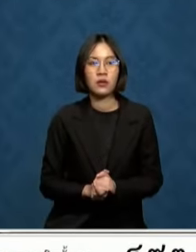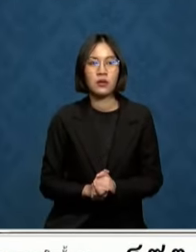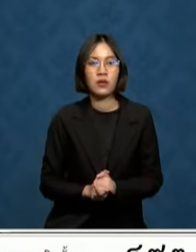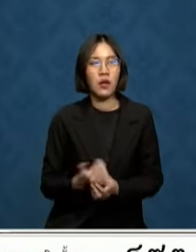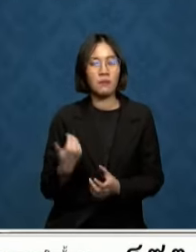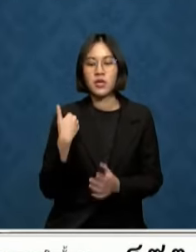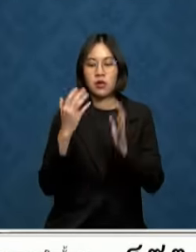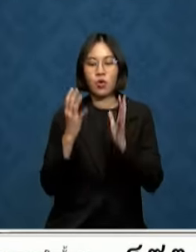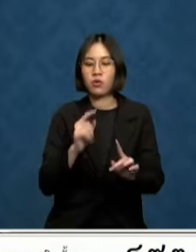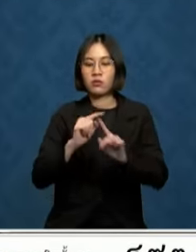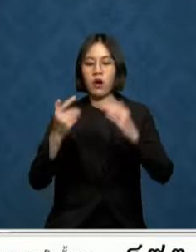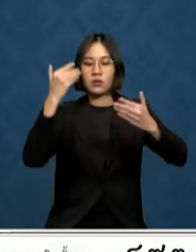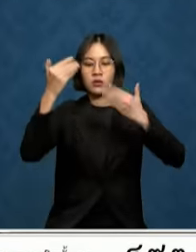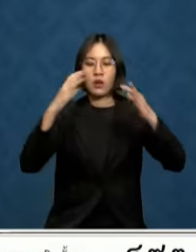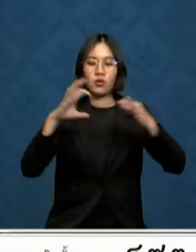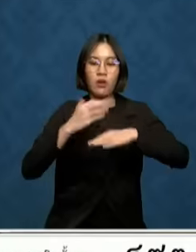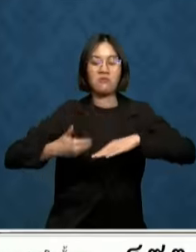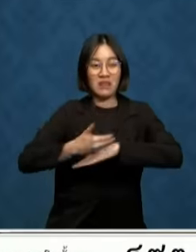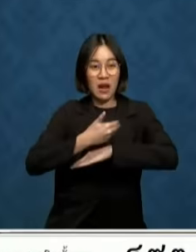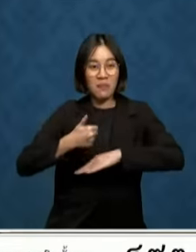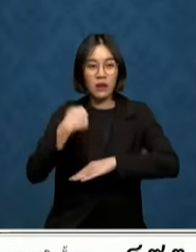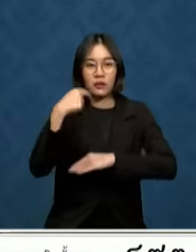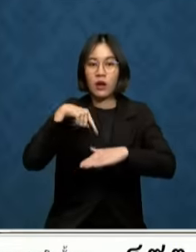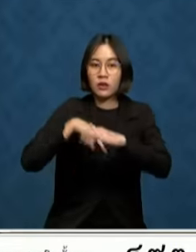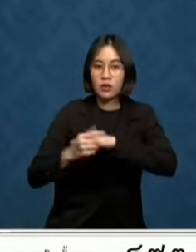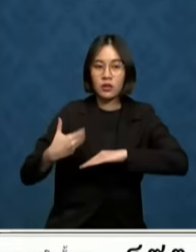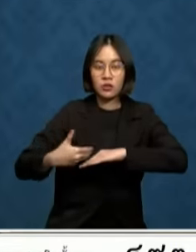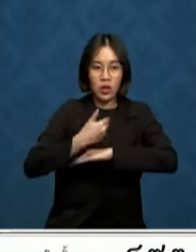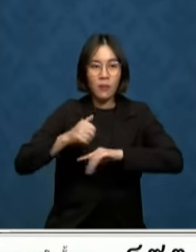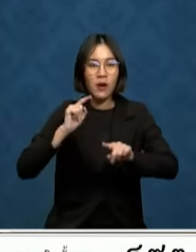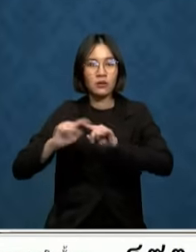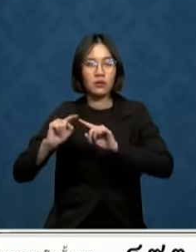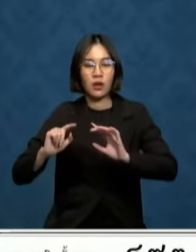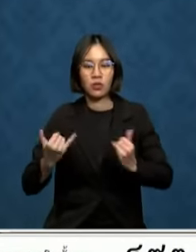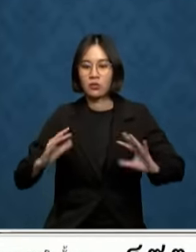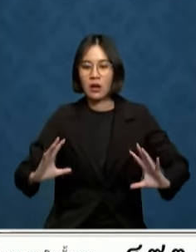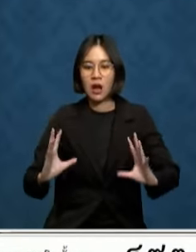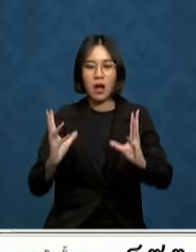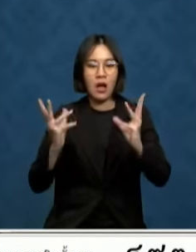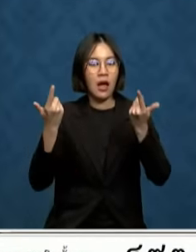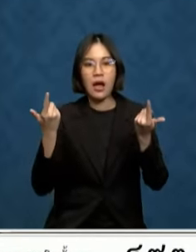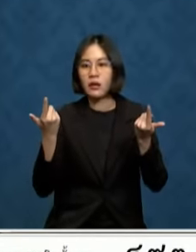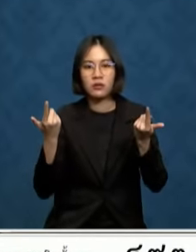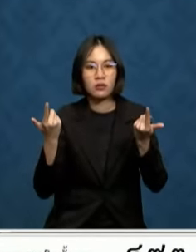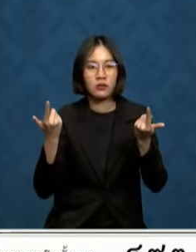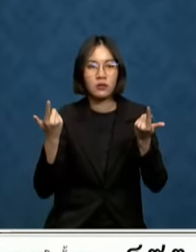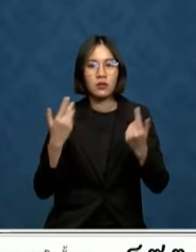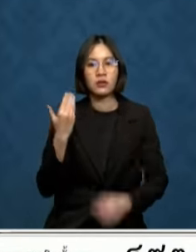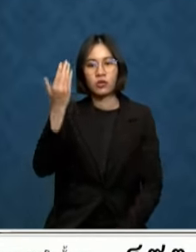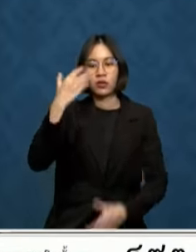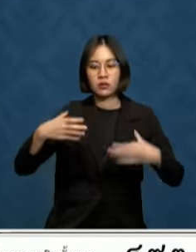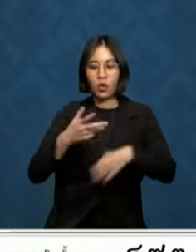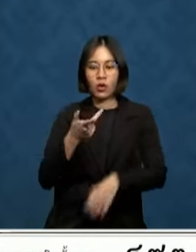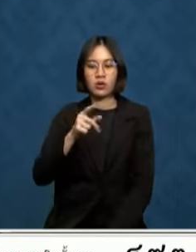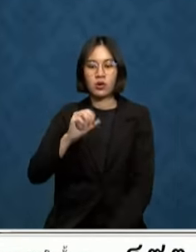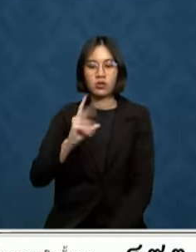อกหลายลายครับักจกรมทางกเมืองผู้รีภัยทางกเมือง ที่ได้หายสราบศูน์ไปในระหว่างยุคที่คอสชอม